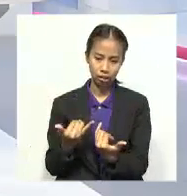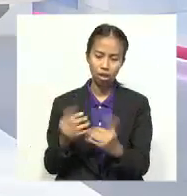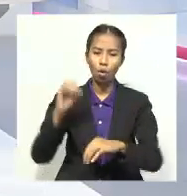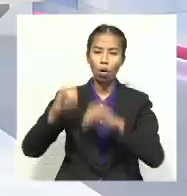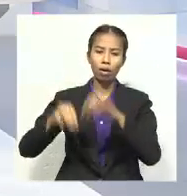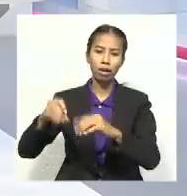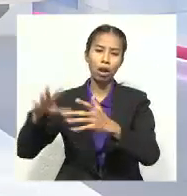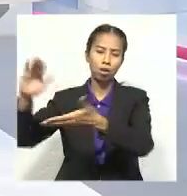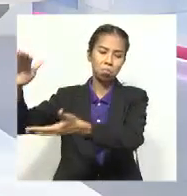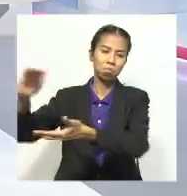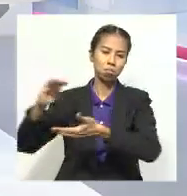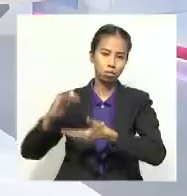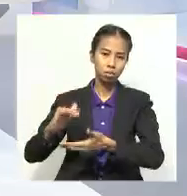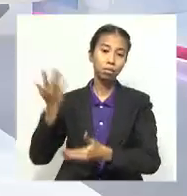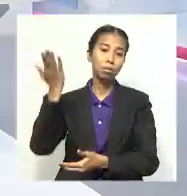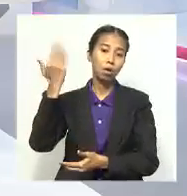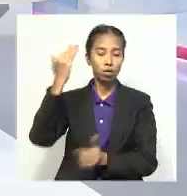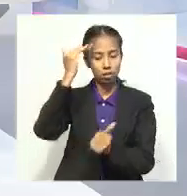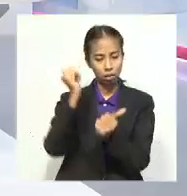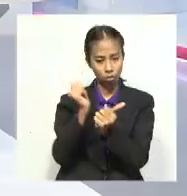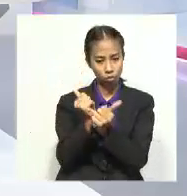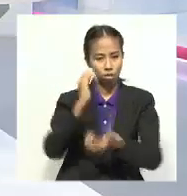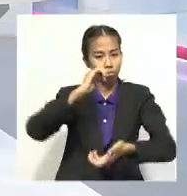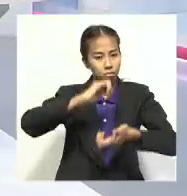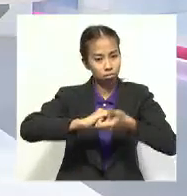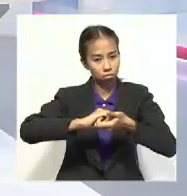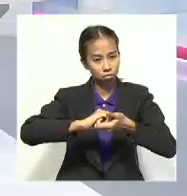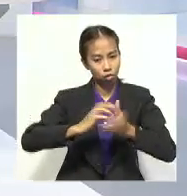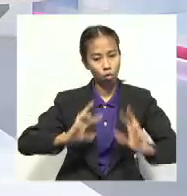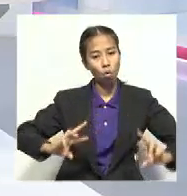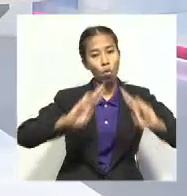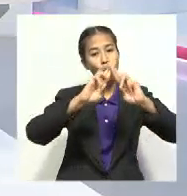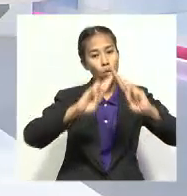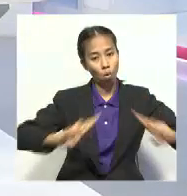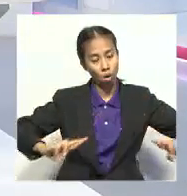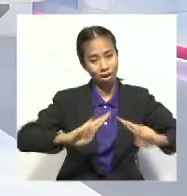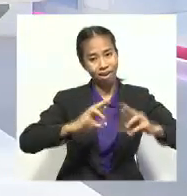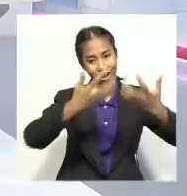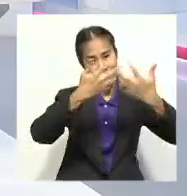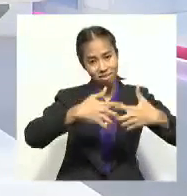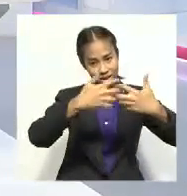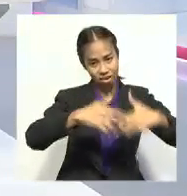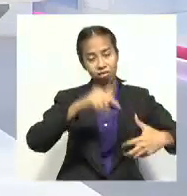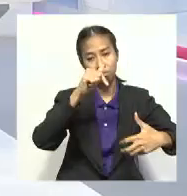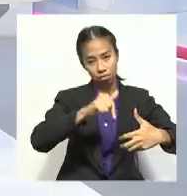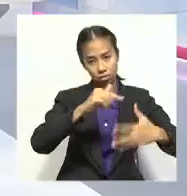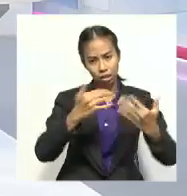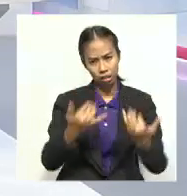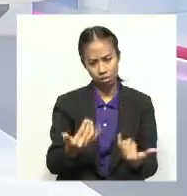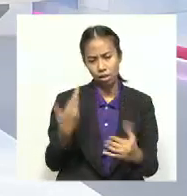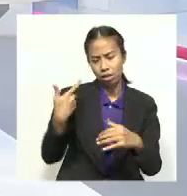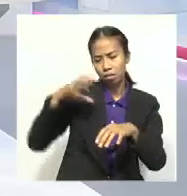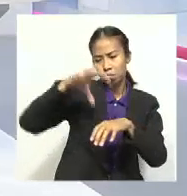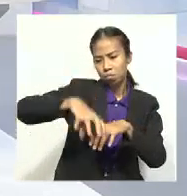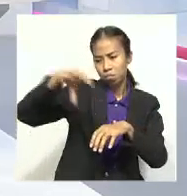ครับที่ก่อนหน้านี้ตำรวจได้มีการร่วมกับกรมโรงงานอุตสาหกรรมได้ออกตรวจสอบนะครับแล้วก็พบว่าหลายพื้นที่เป็นสถานที่เก็บนะครับ